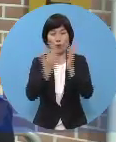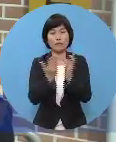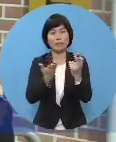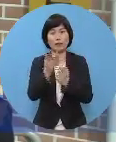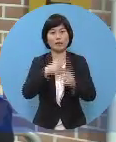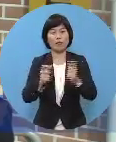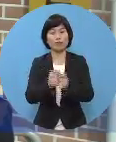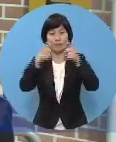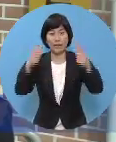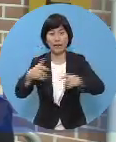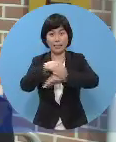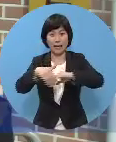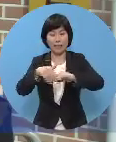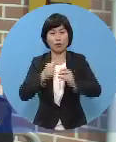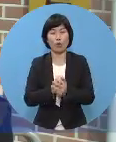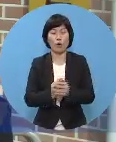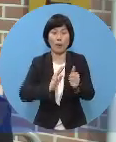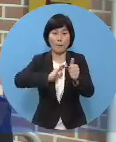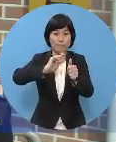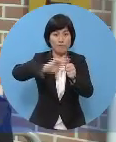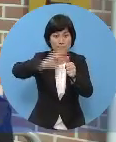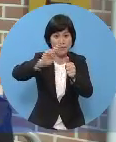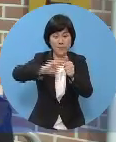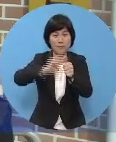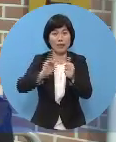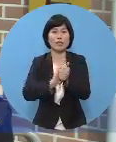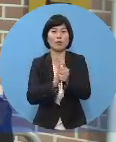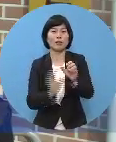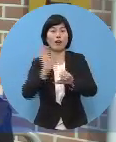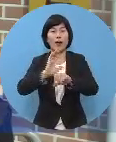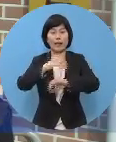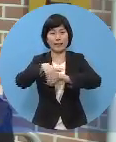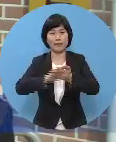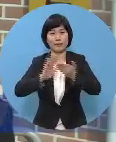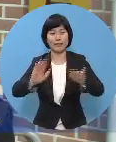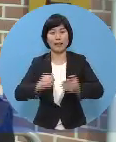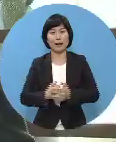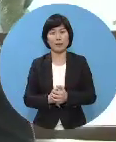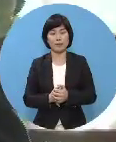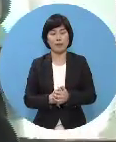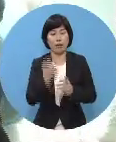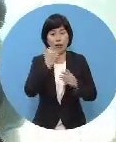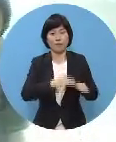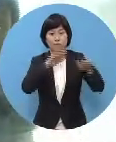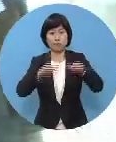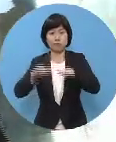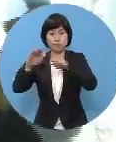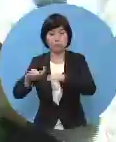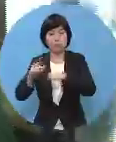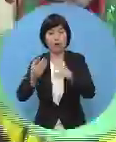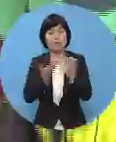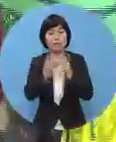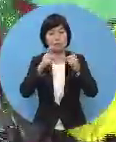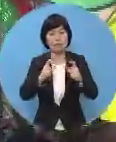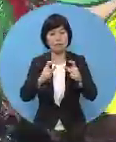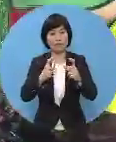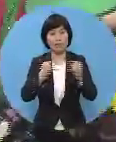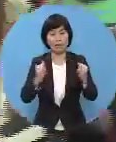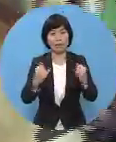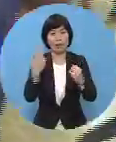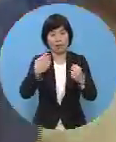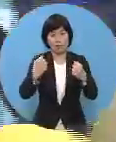내년도에는 전 도서로 확대할 계획이며 임의용 서비스도 여기에 추가할 계획입니다. 거친 파도를 헤치고 섬